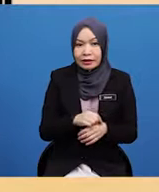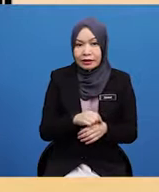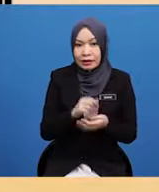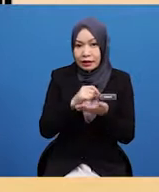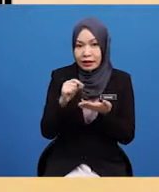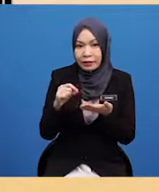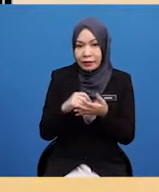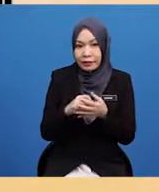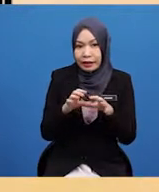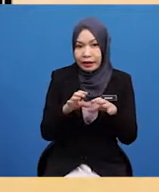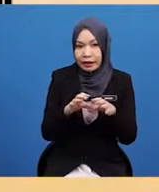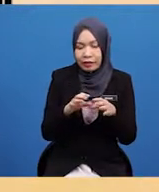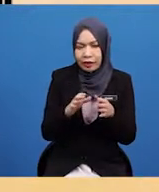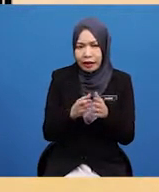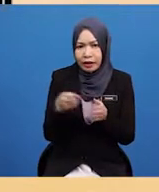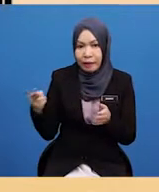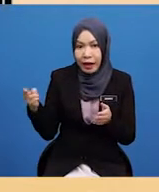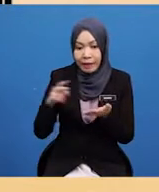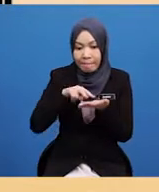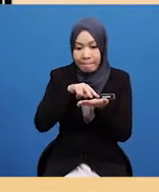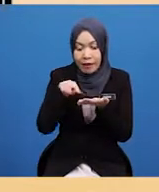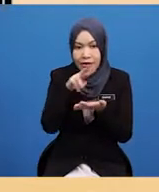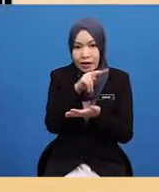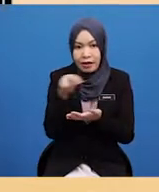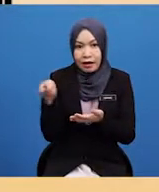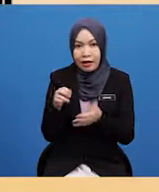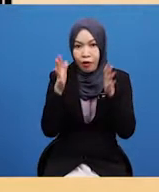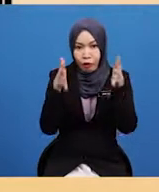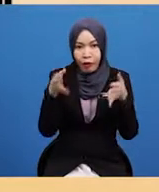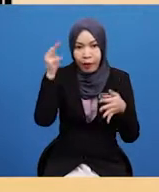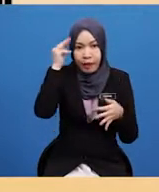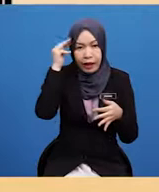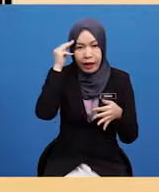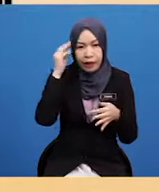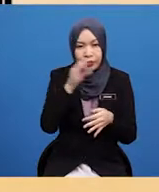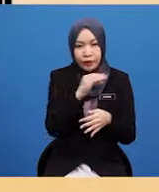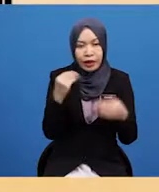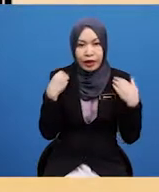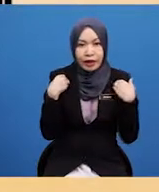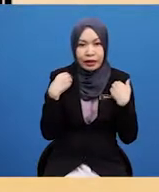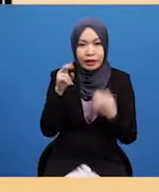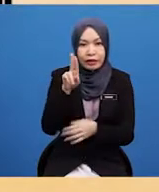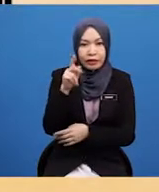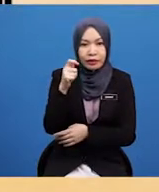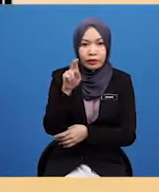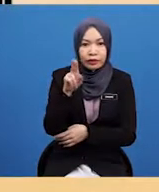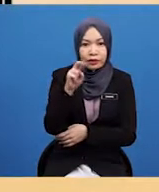Melayu, Lembaga Melayu, Lidah Teruna dan Pengasuh pada tahun